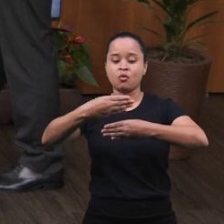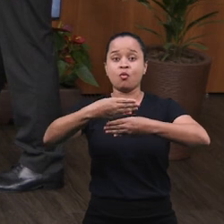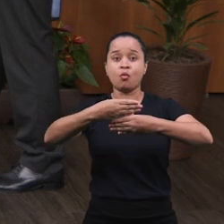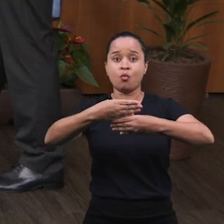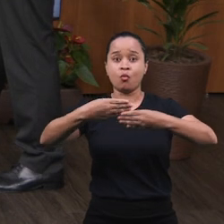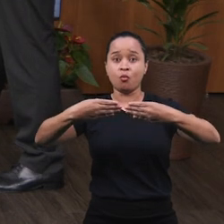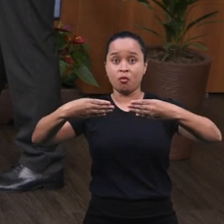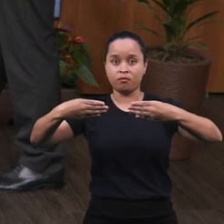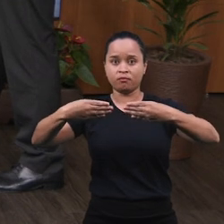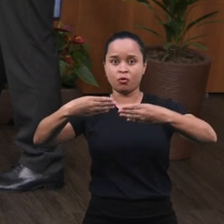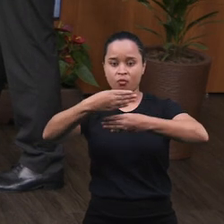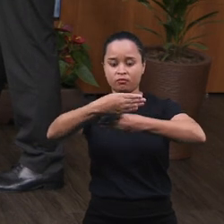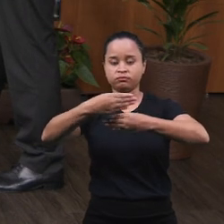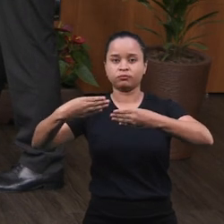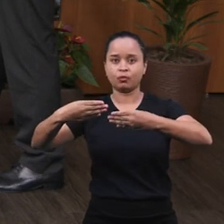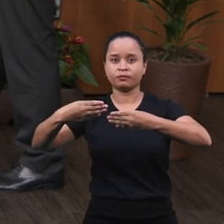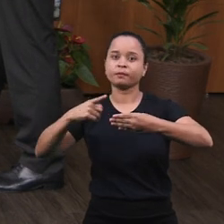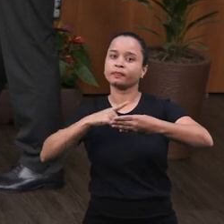se trouve cette région.